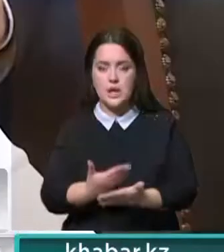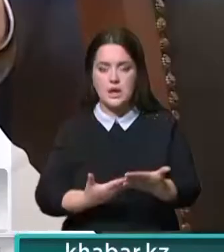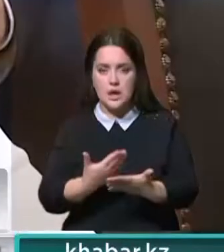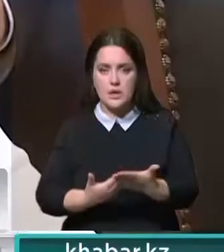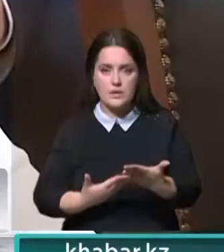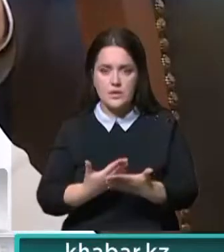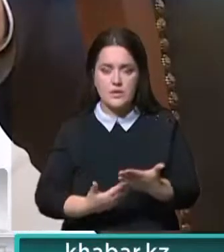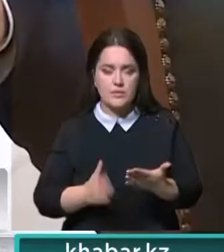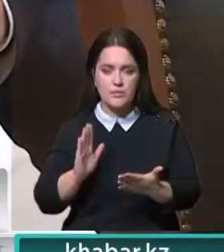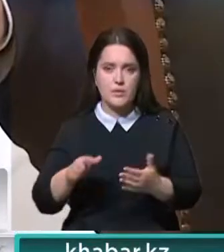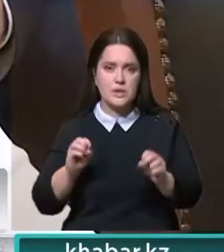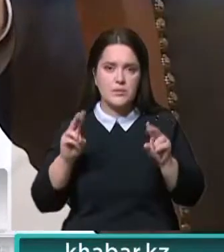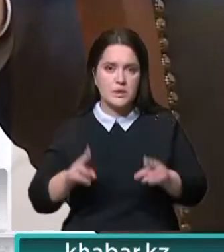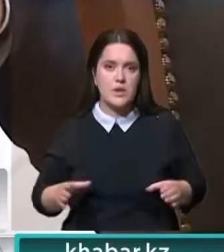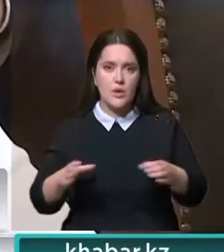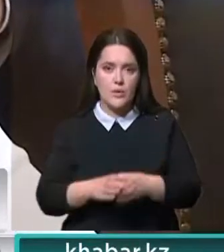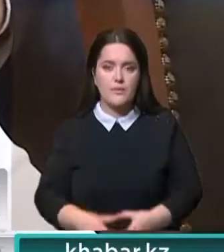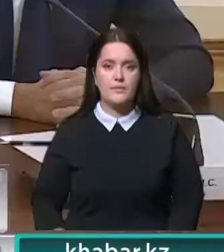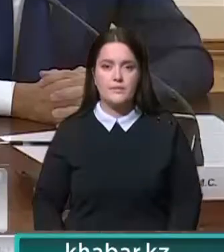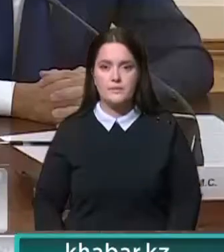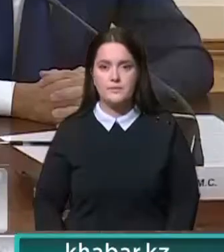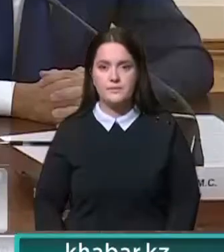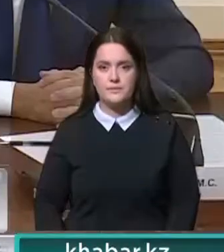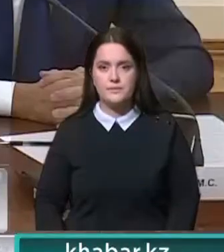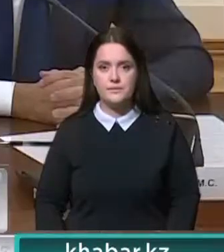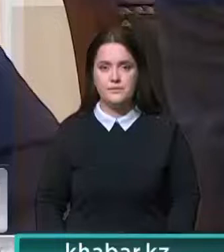консультироваться с экспертным сообществом.